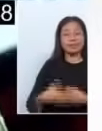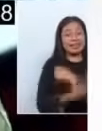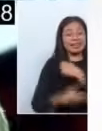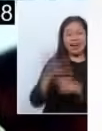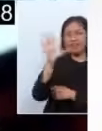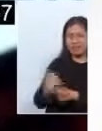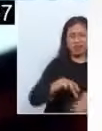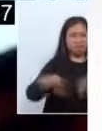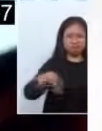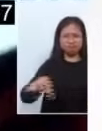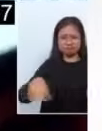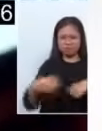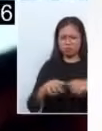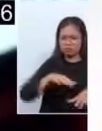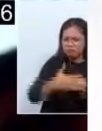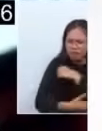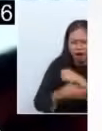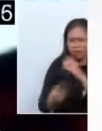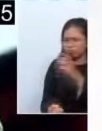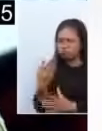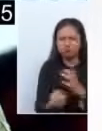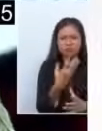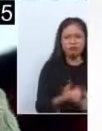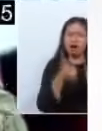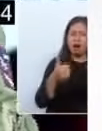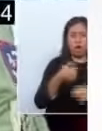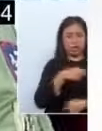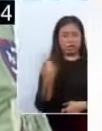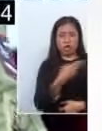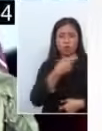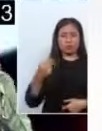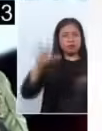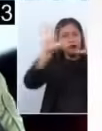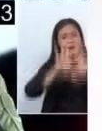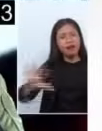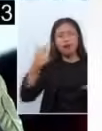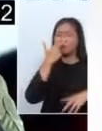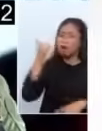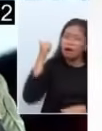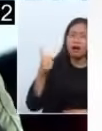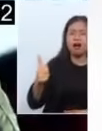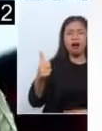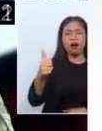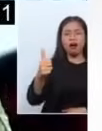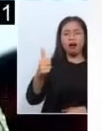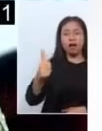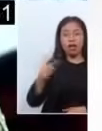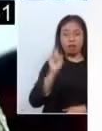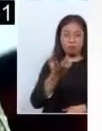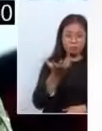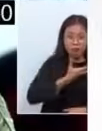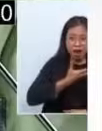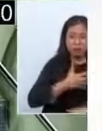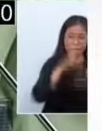Prabowo tentu memiliki pendekatan yang relatif lebih unik karena dia berangkat dari sebuah proses pendidikan militer yang